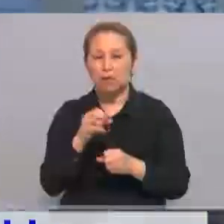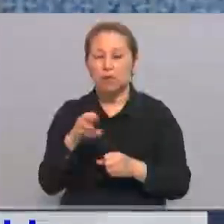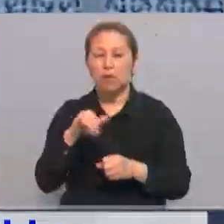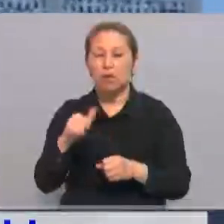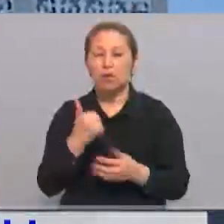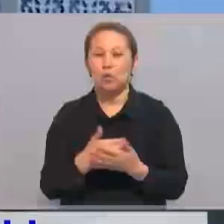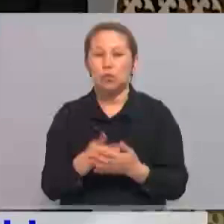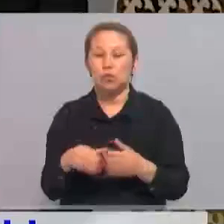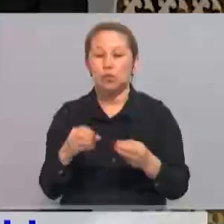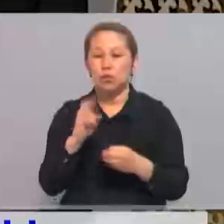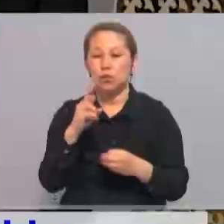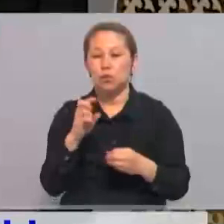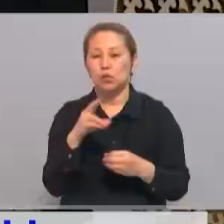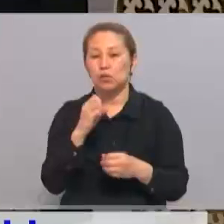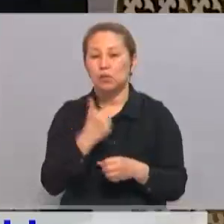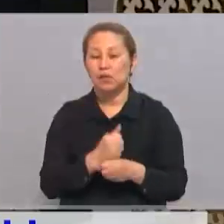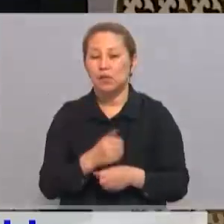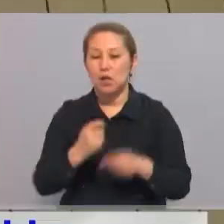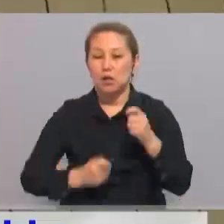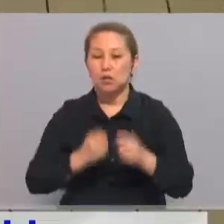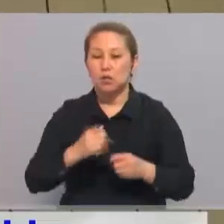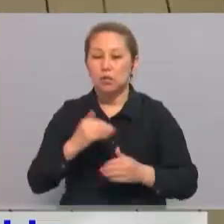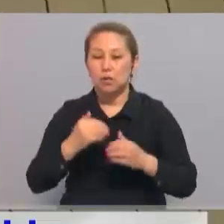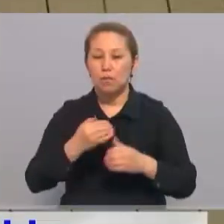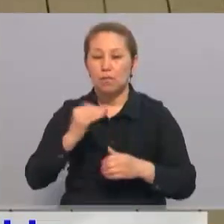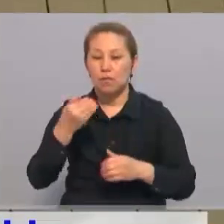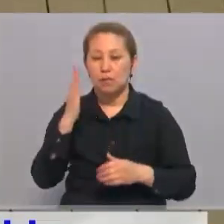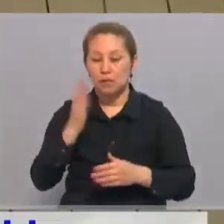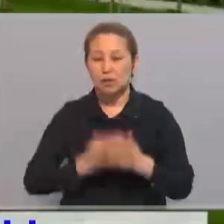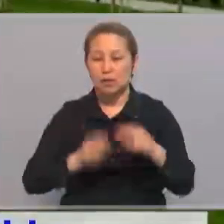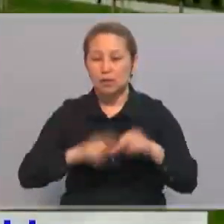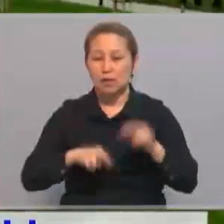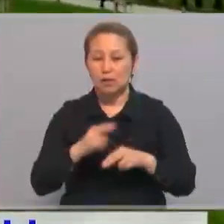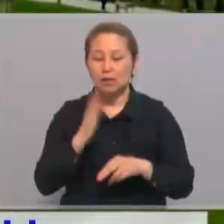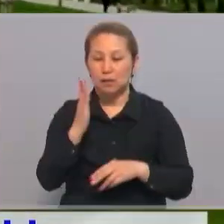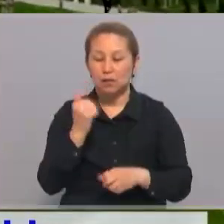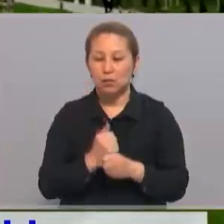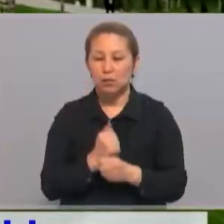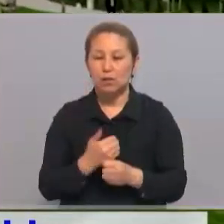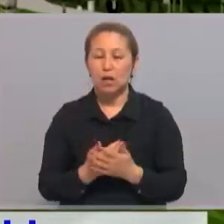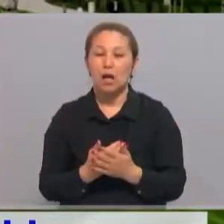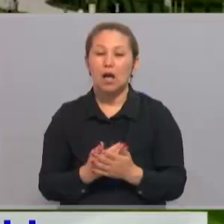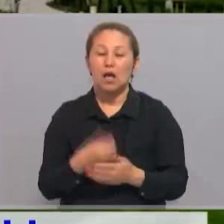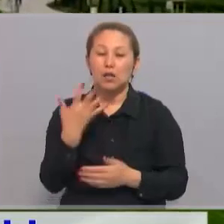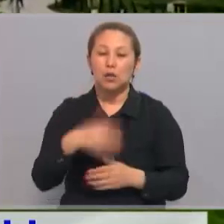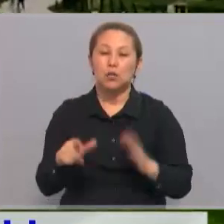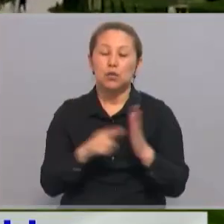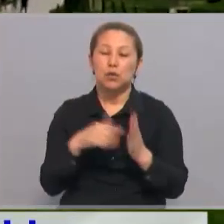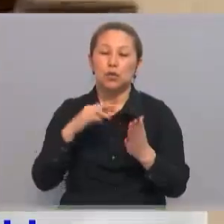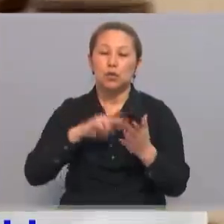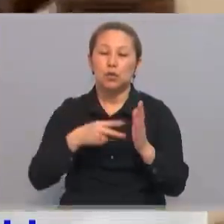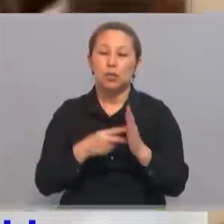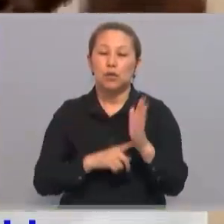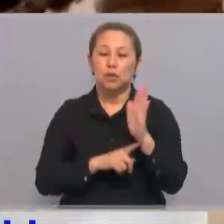кешені, 1200 бас тауарлы сүт өндіру фермасы салынады. Екінші аумақ әкімшілік іскерлік орталығында 57 жобаны